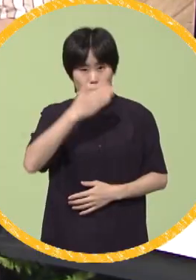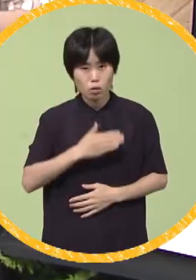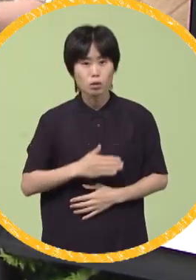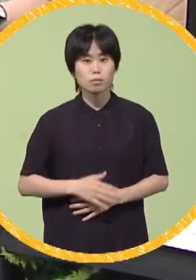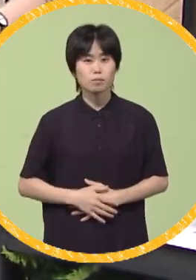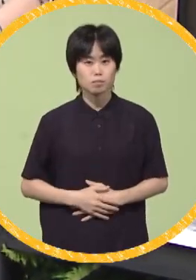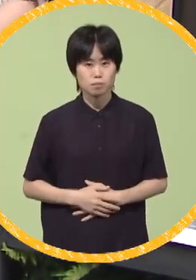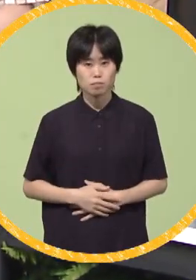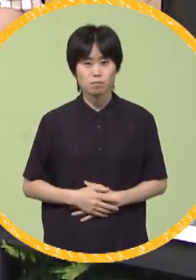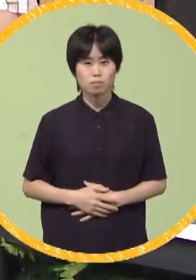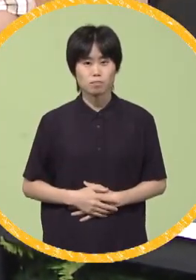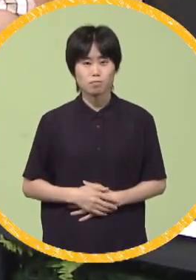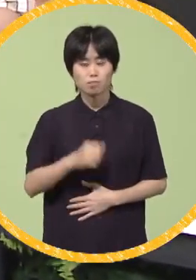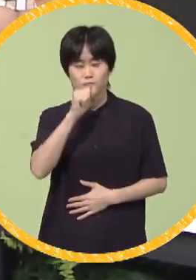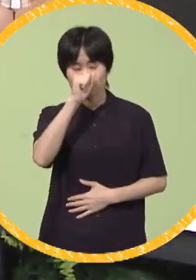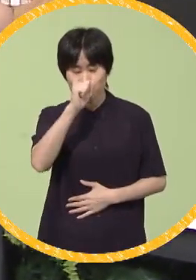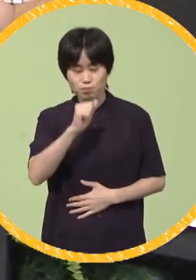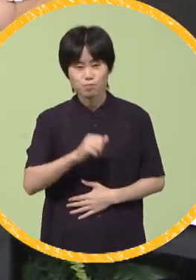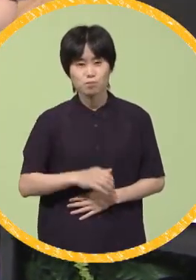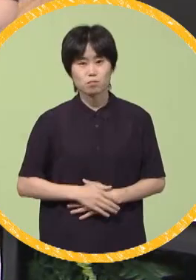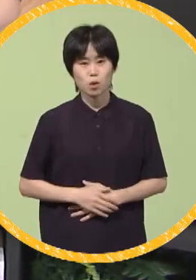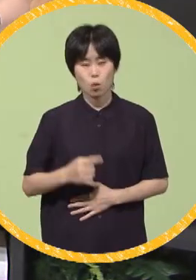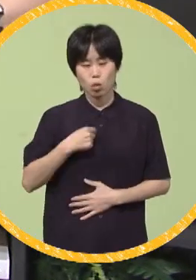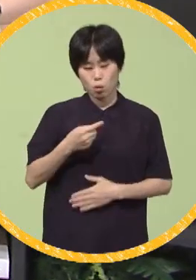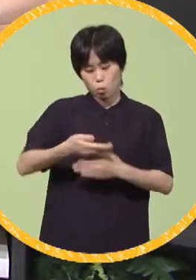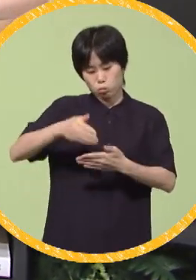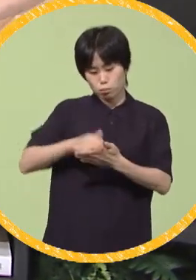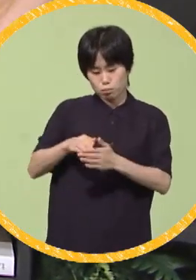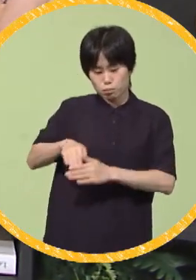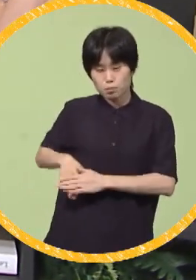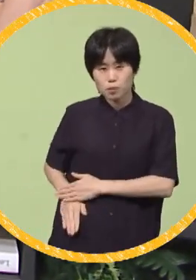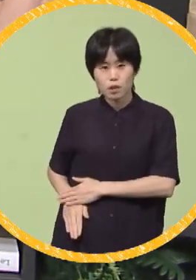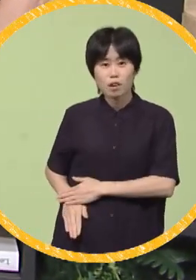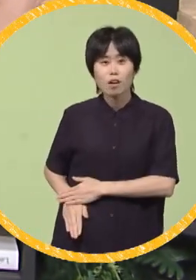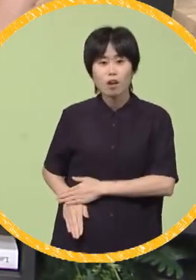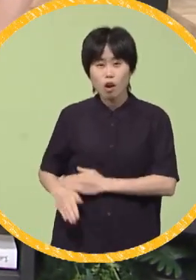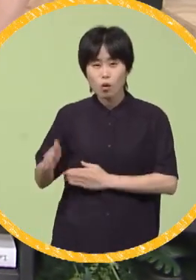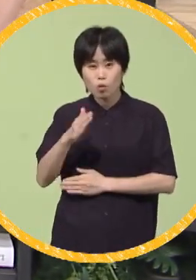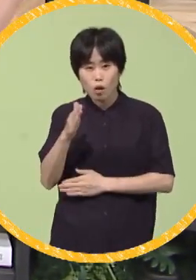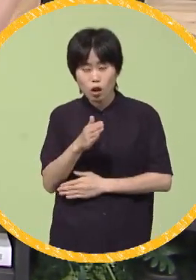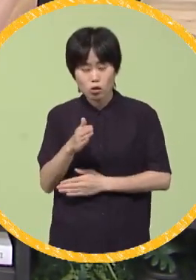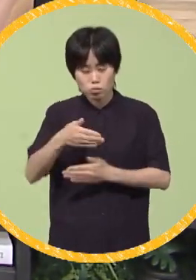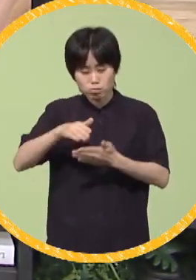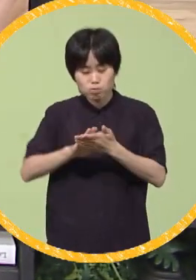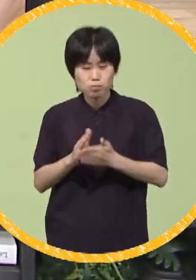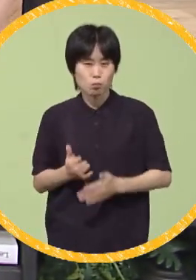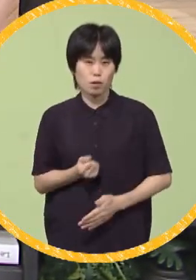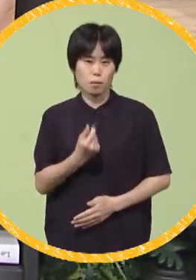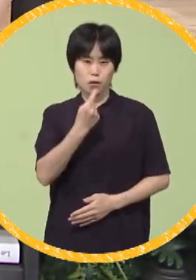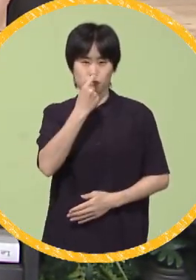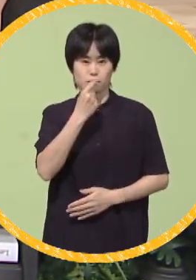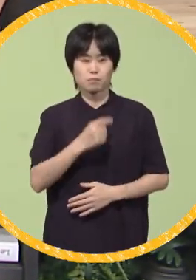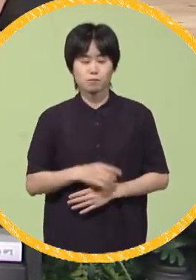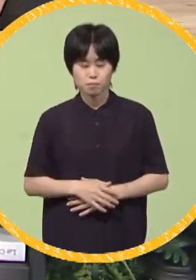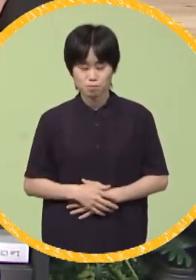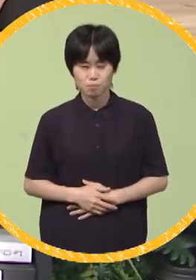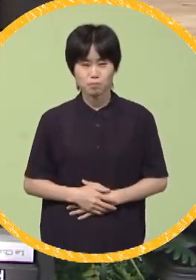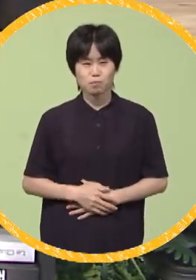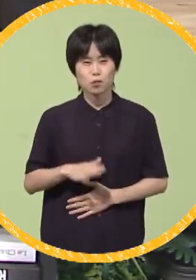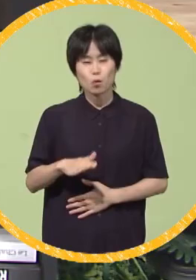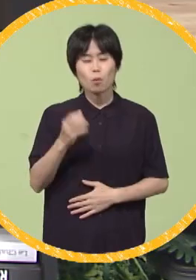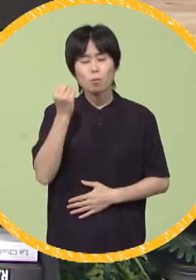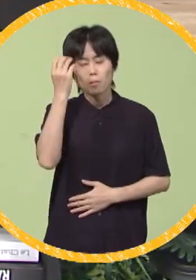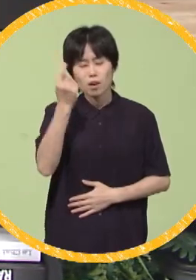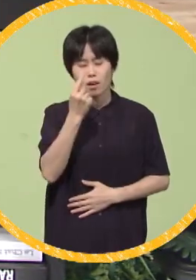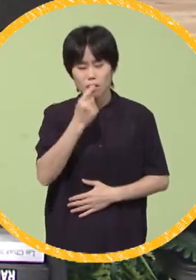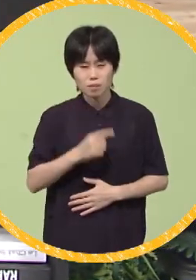ね。 いいですよね。僕もね、折りたたんでポケットに入るぐらいになるようなサイズの、 さすがだね、 持ち歩いてますけれども、いいですね、今日はちょっと忘れ